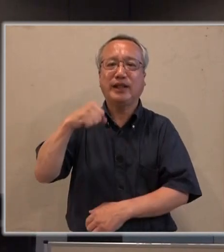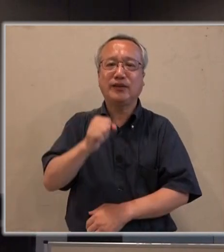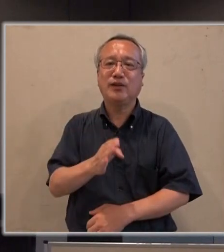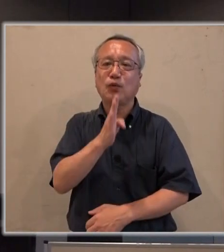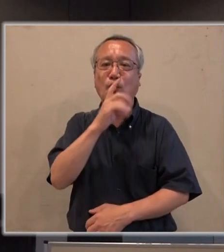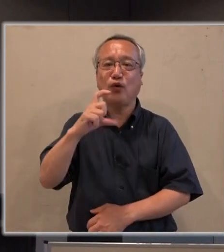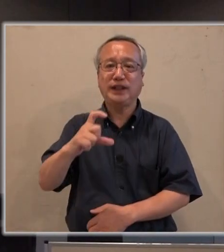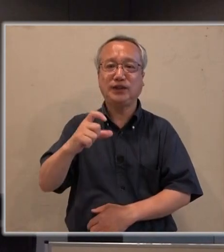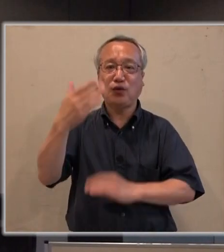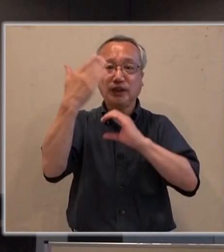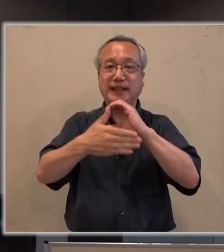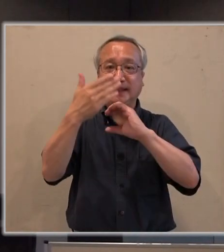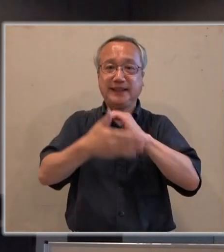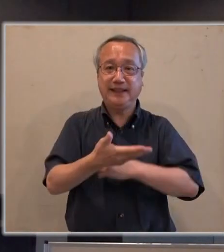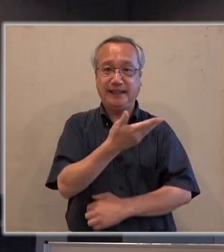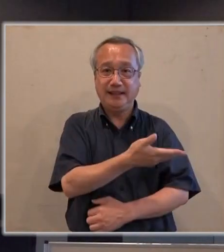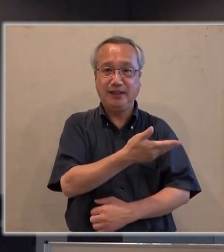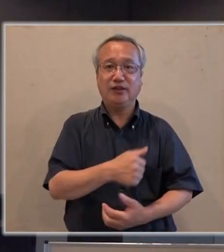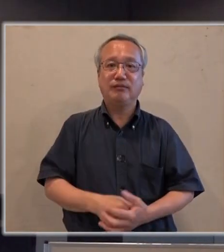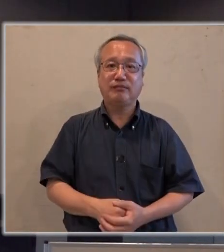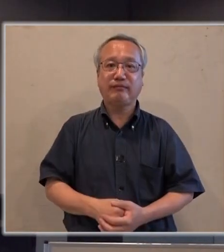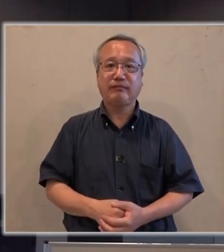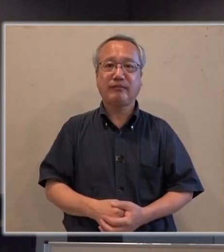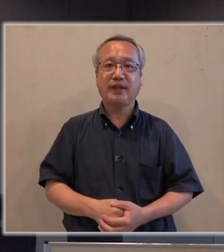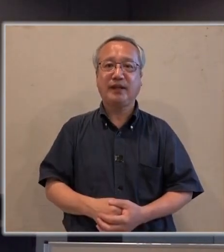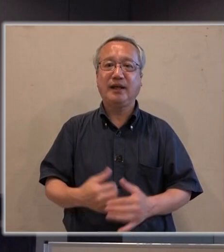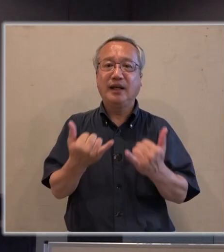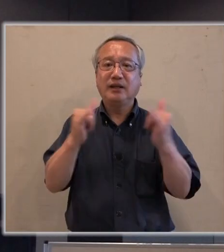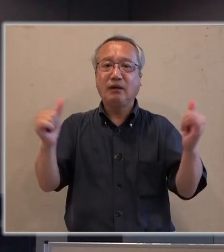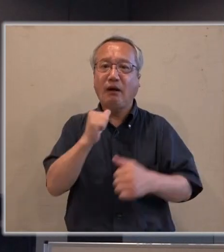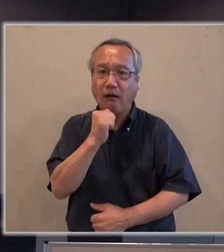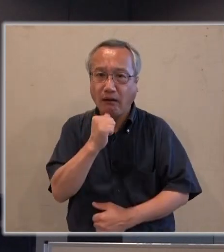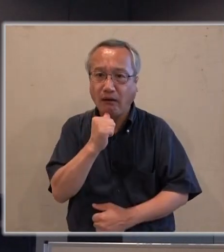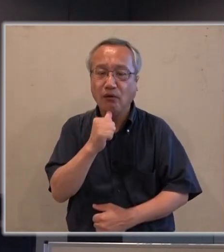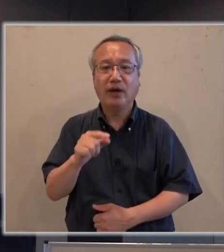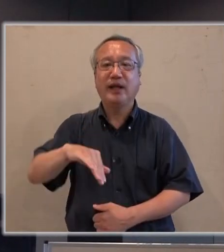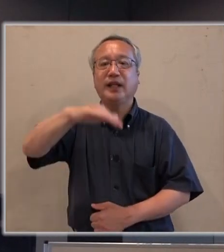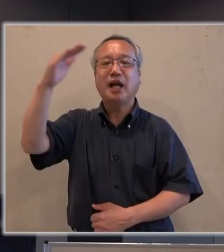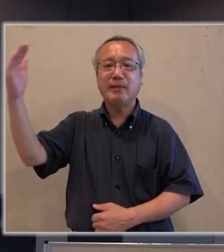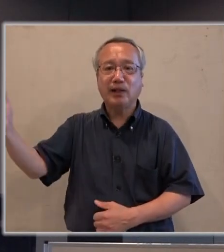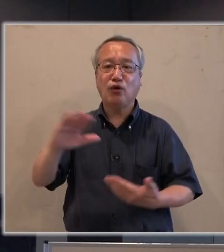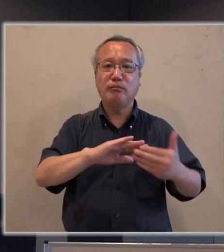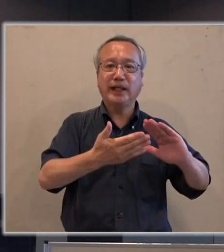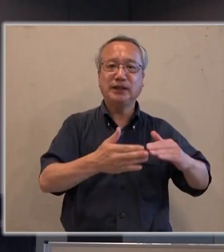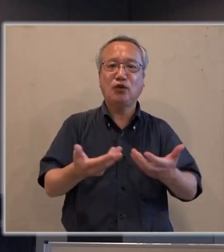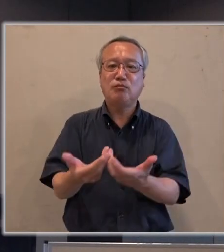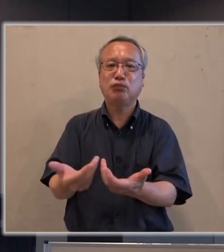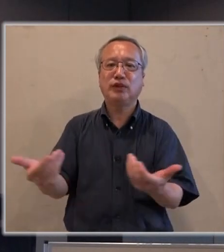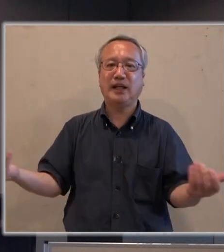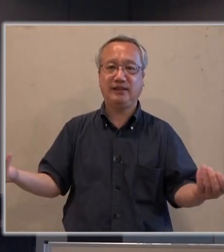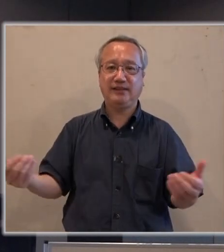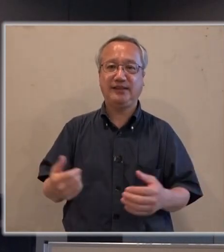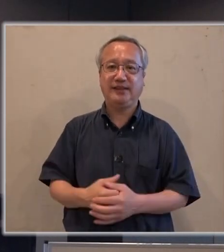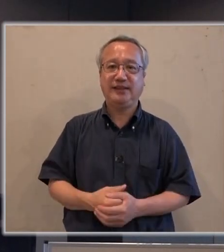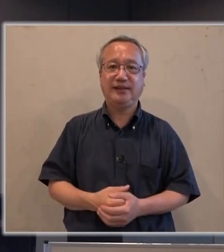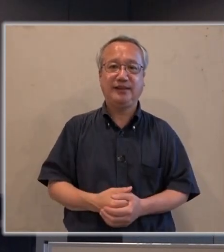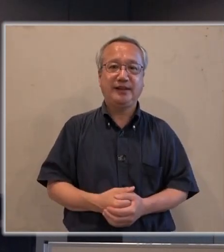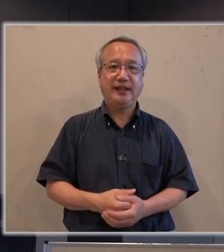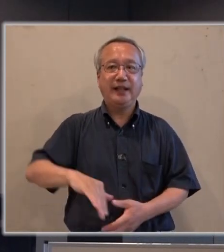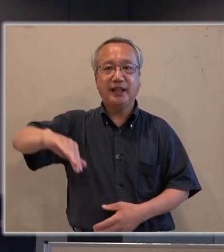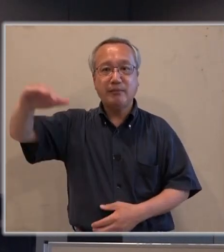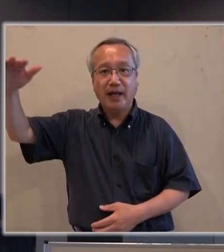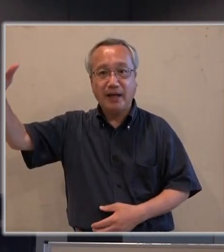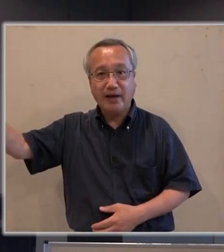写真なんですけれども、この衰退の原因は山と町の分断です。芸術大学等がある山側